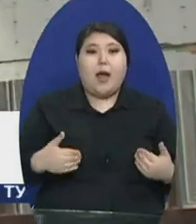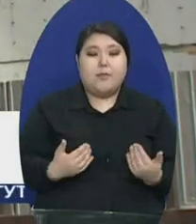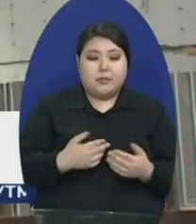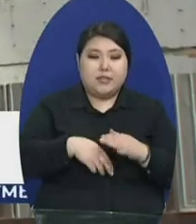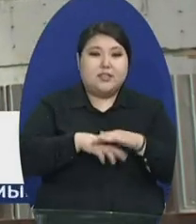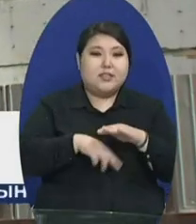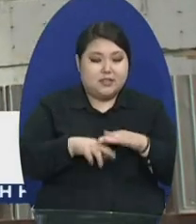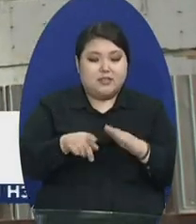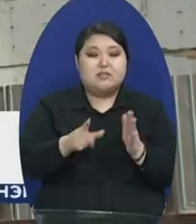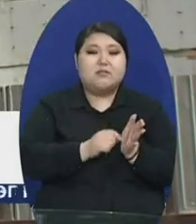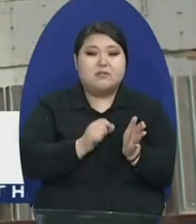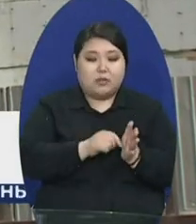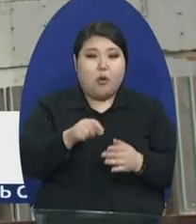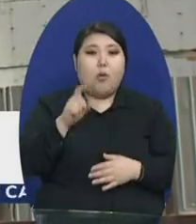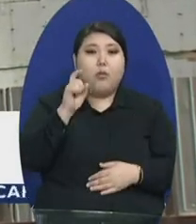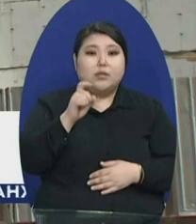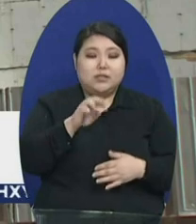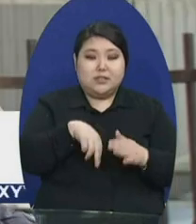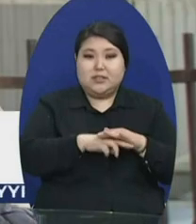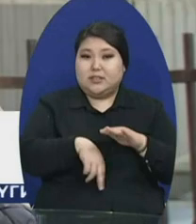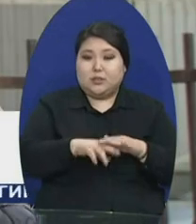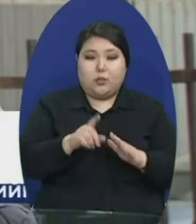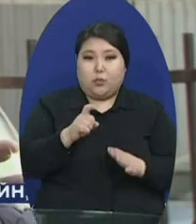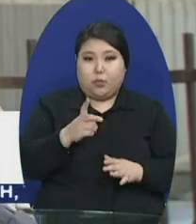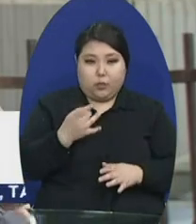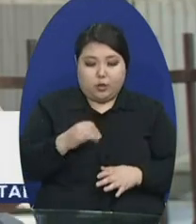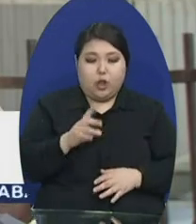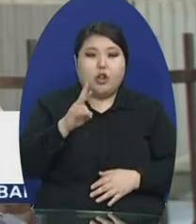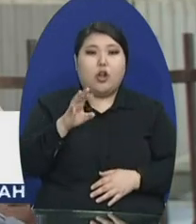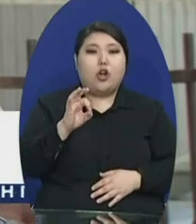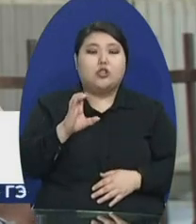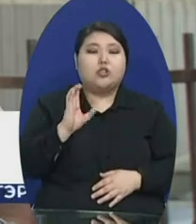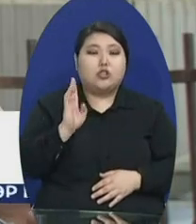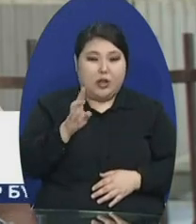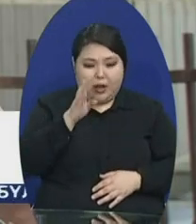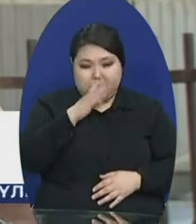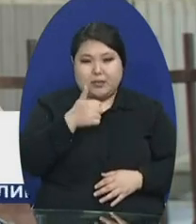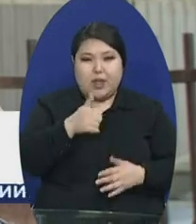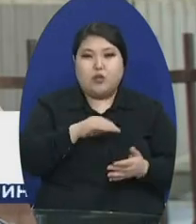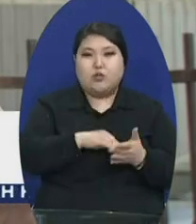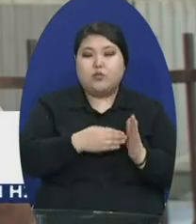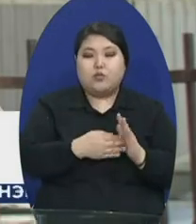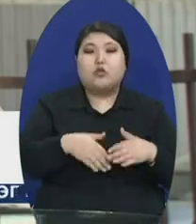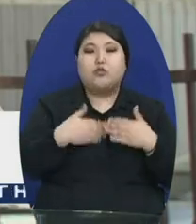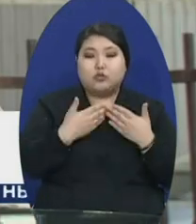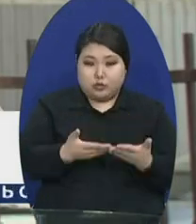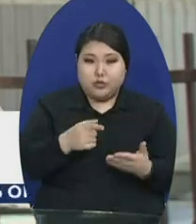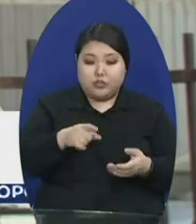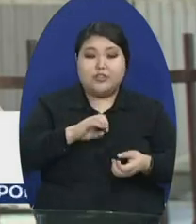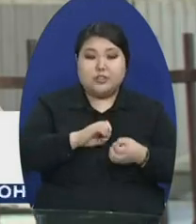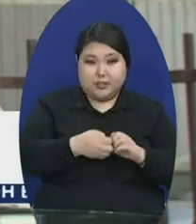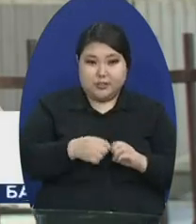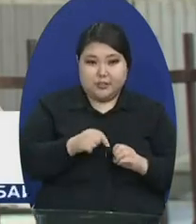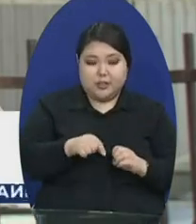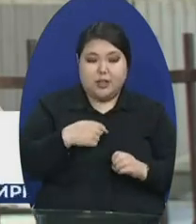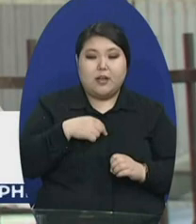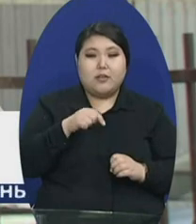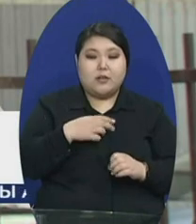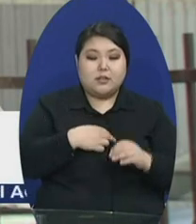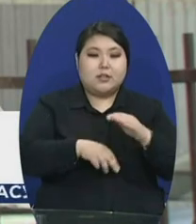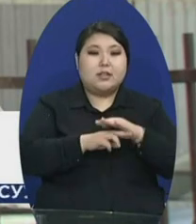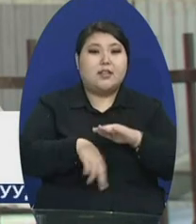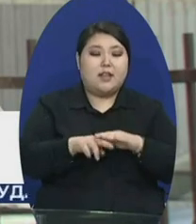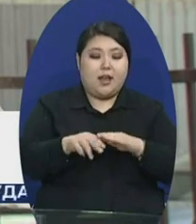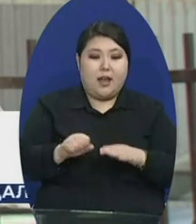цэцэрлэг хэрэгтэй байгаа хөөхгүй. Тэгсэн энэ хуучин цэцэрлэгийг нөхөхгүй. Носк бол айгүй сайн төлөвлөж өгсөн байж байгаа энийг хийхтэй. Тэгэнгүүт одоо энэ дэр